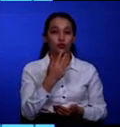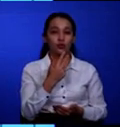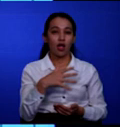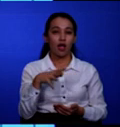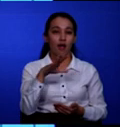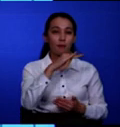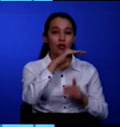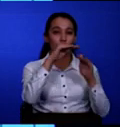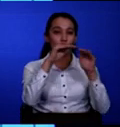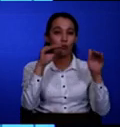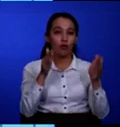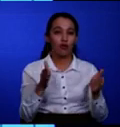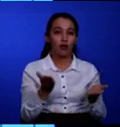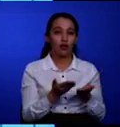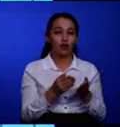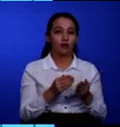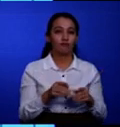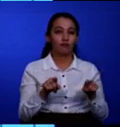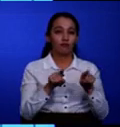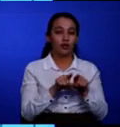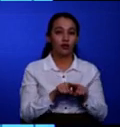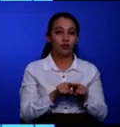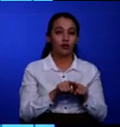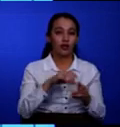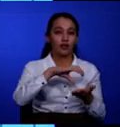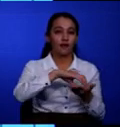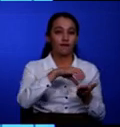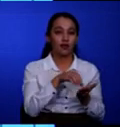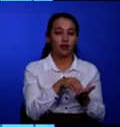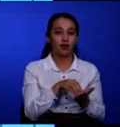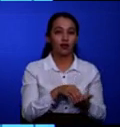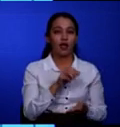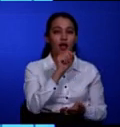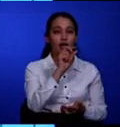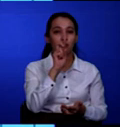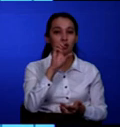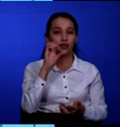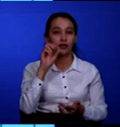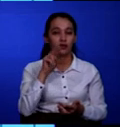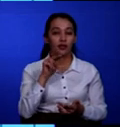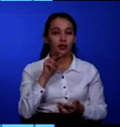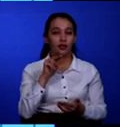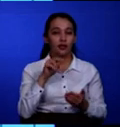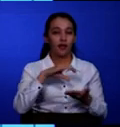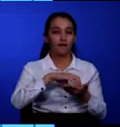tomoni teng bo'lgan kvadrat. Uni ham ABCD kvadrat deb belgilab qo'yamiz.